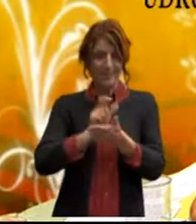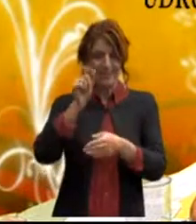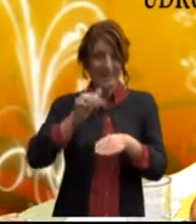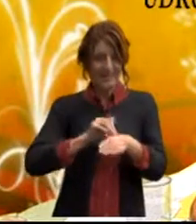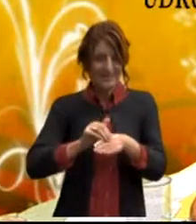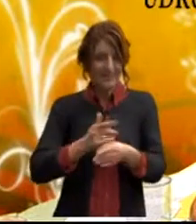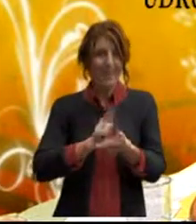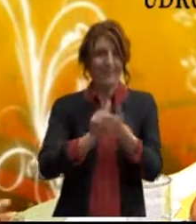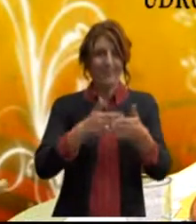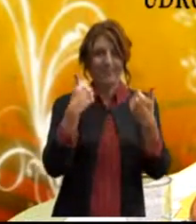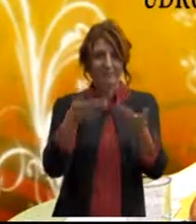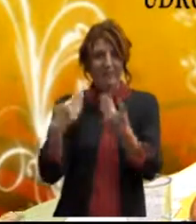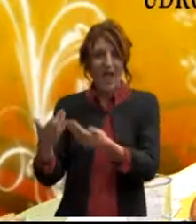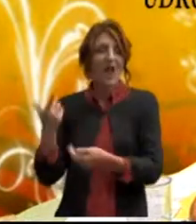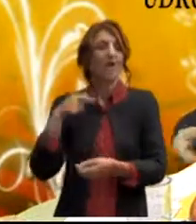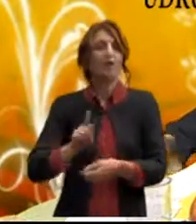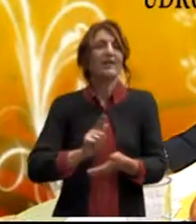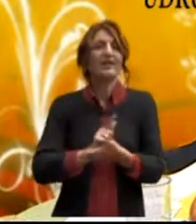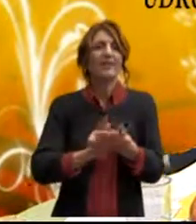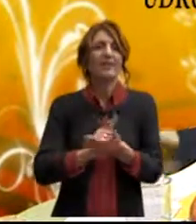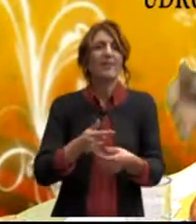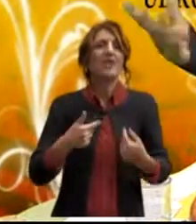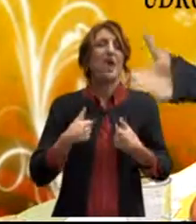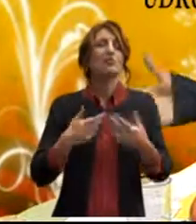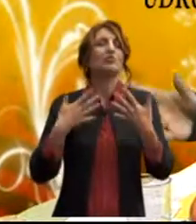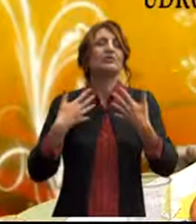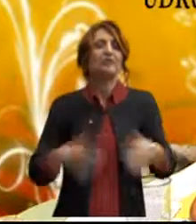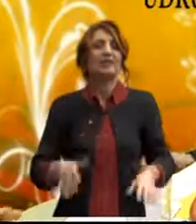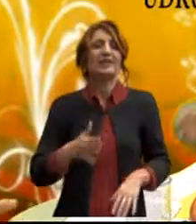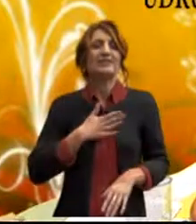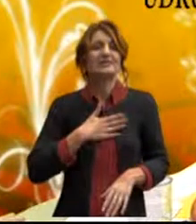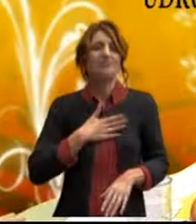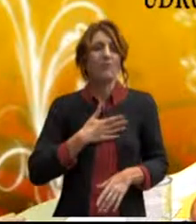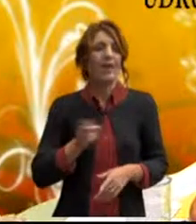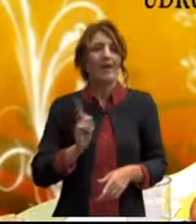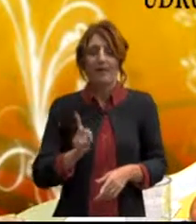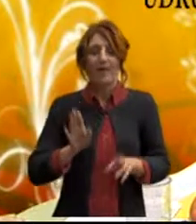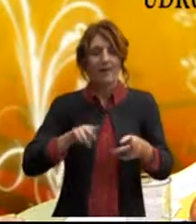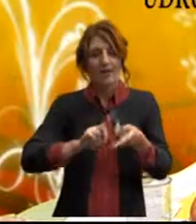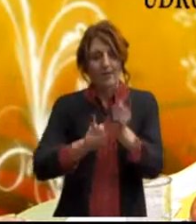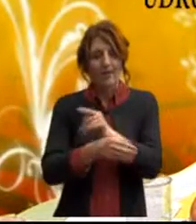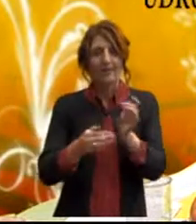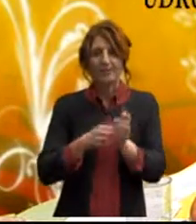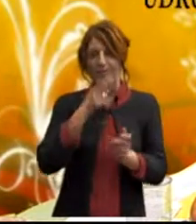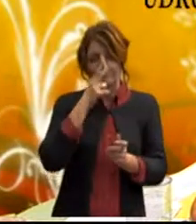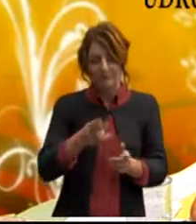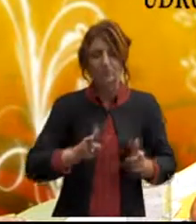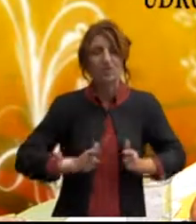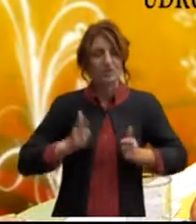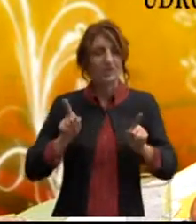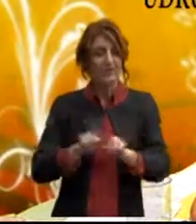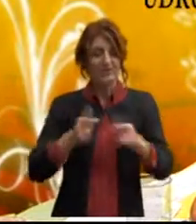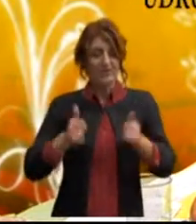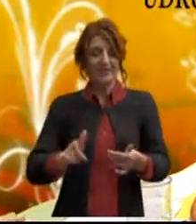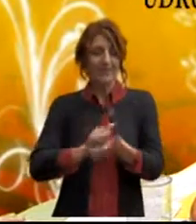mjesec darivanja svega, to nije mjesec napuštam sebe i sad se veseliti nam. Mi trebamo se suočiti sa životom i u 12.